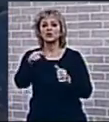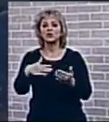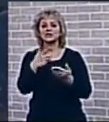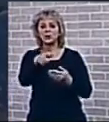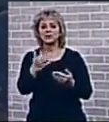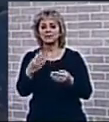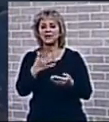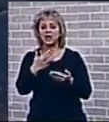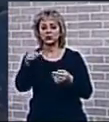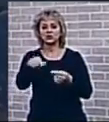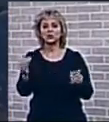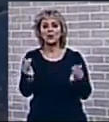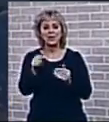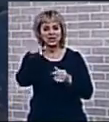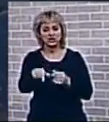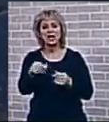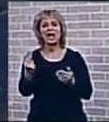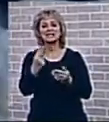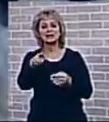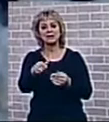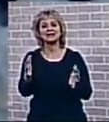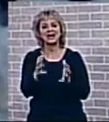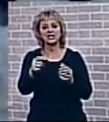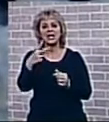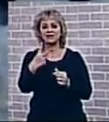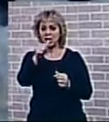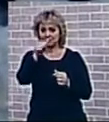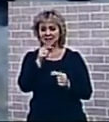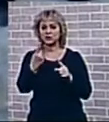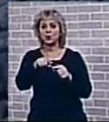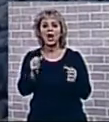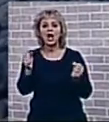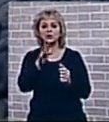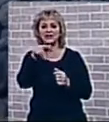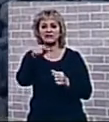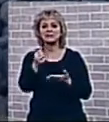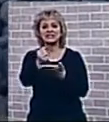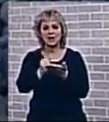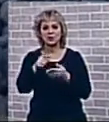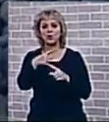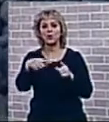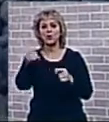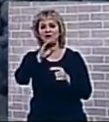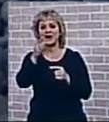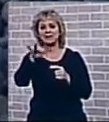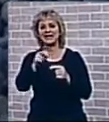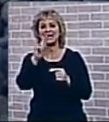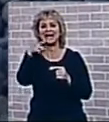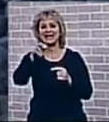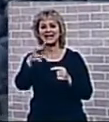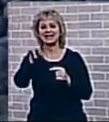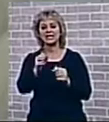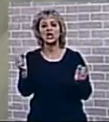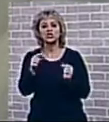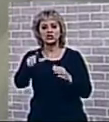на продукцию падает, а срок хранения цемента – около 2 месяцев. Поэтому в холодное время запасают полуфабрикат – клинкер. За